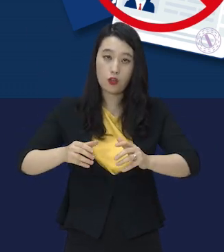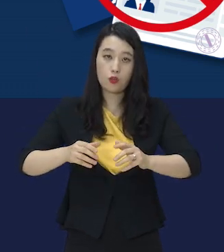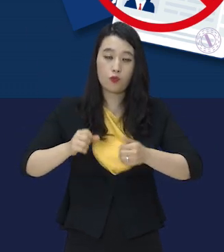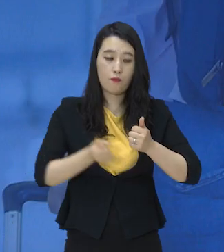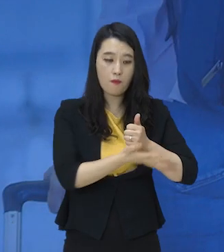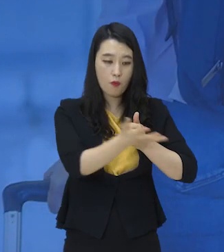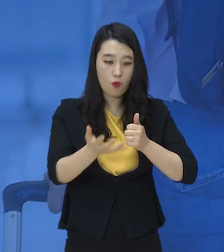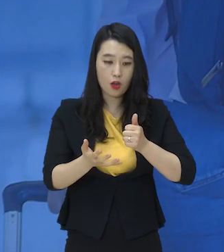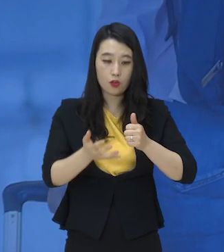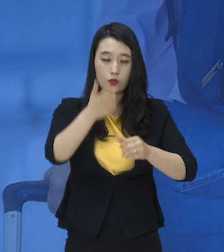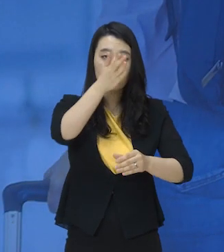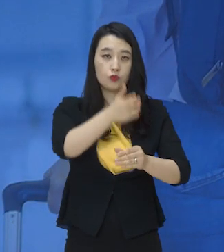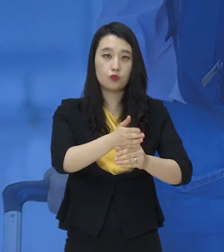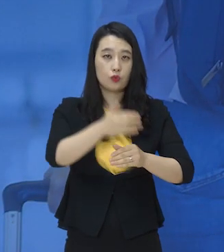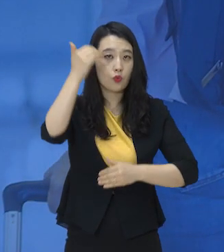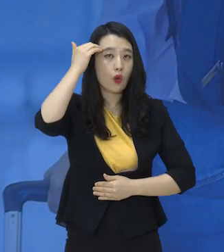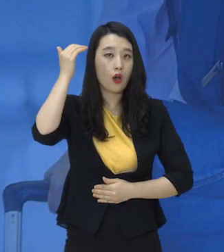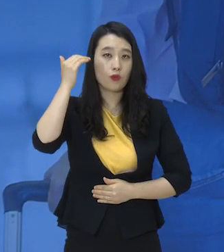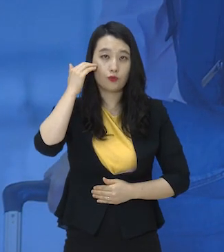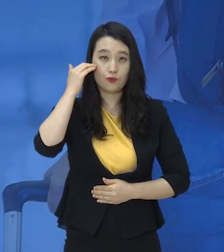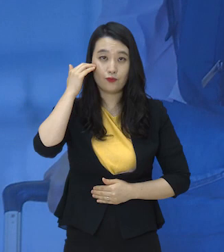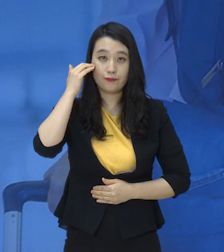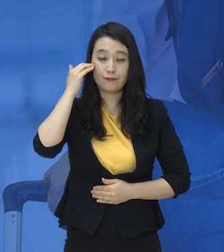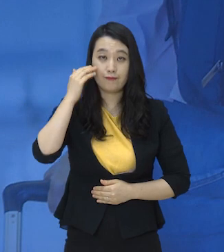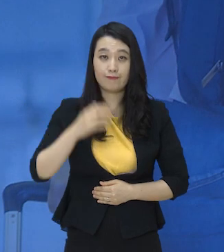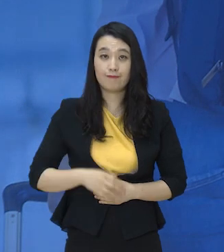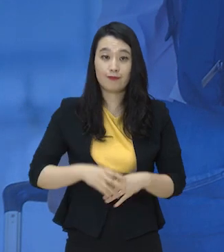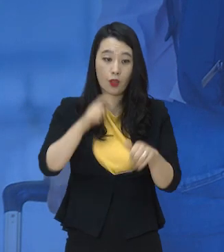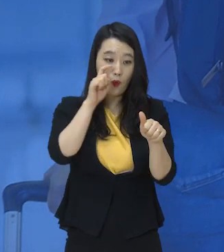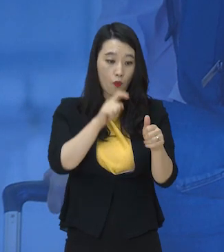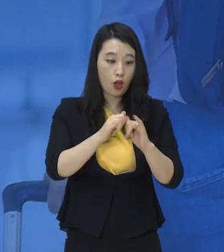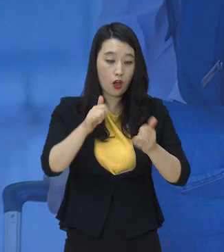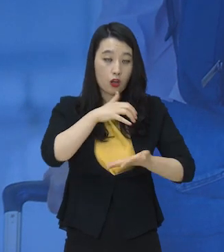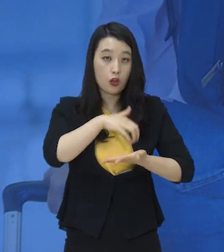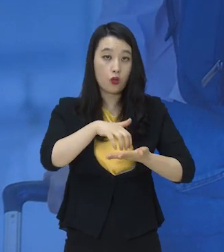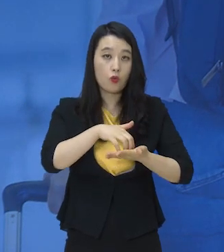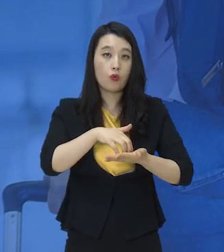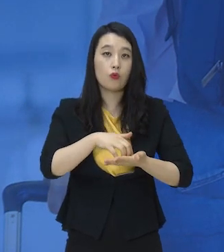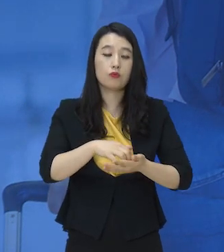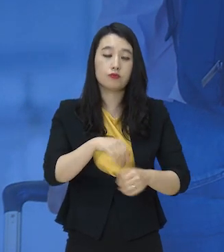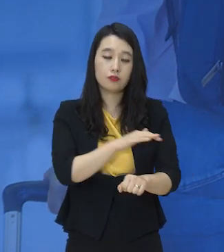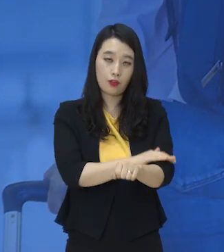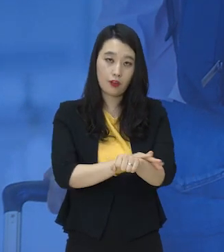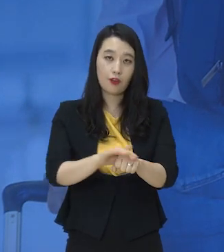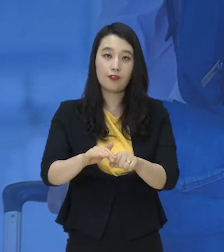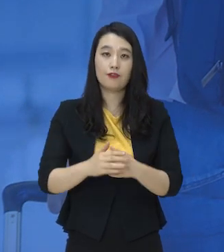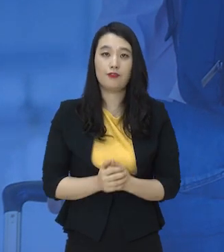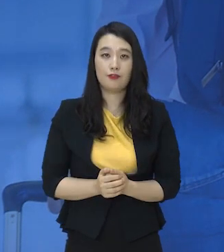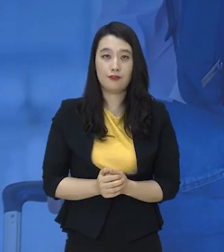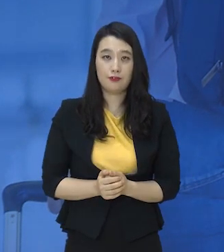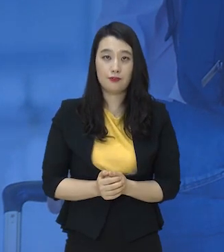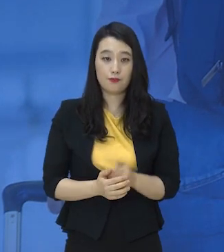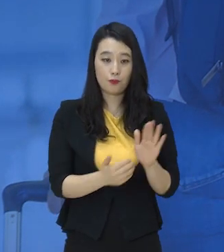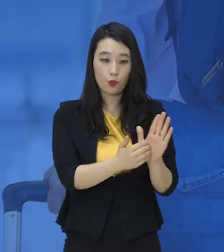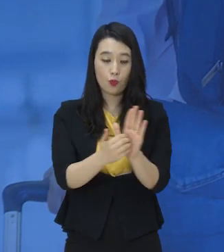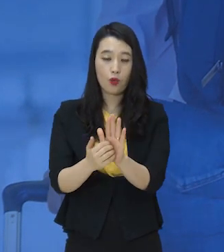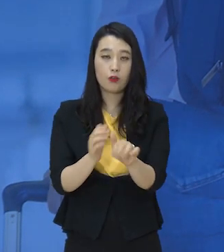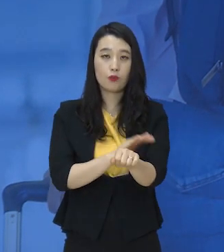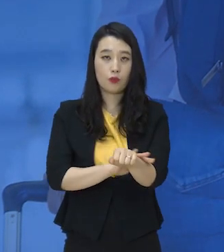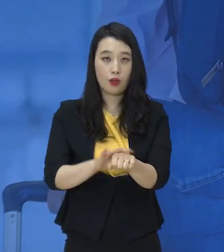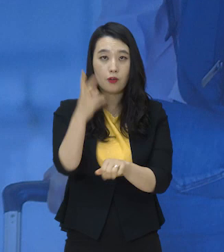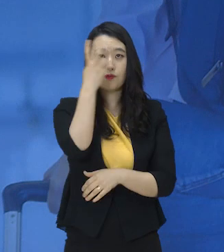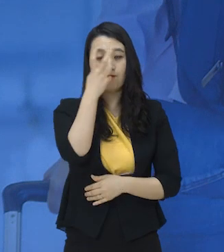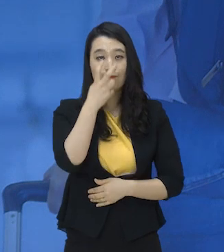속에서도 우리 대한민국에 대해 확진자 수가 매우 안정적이고 통제 조치를 잘하고